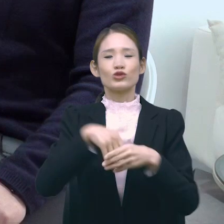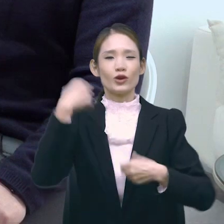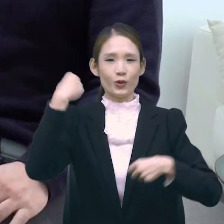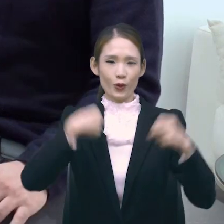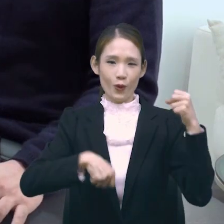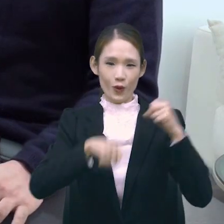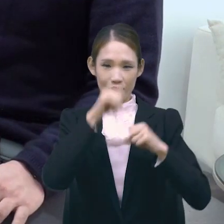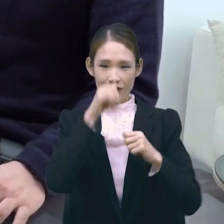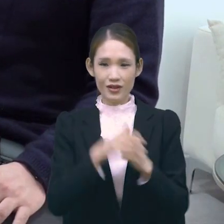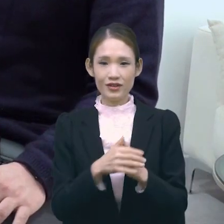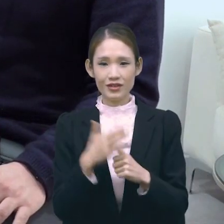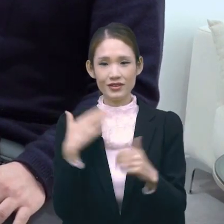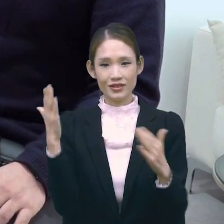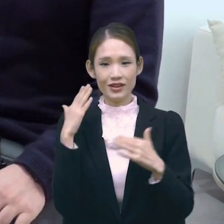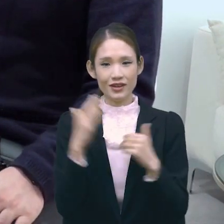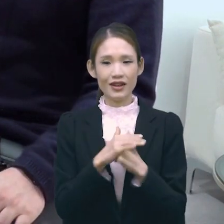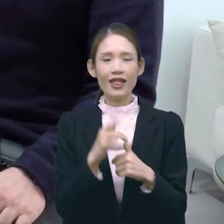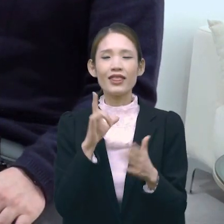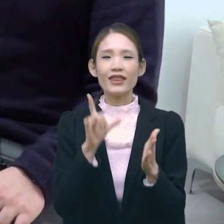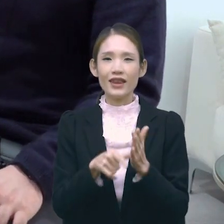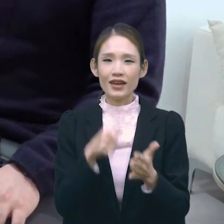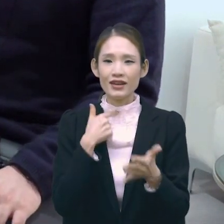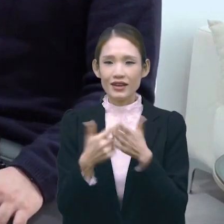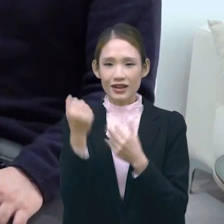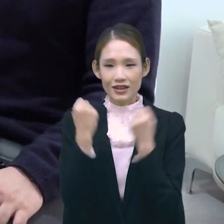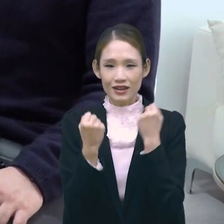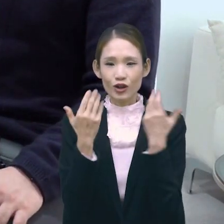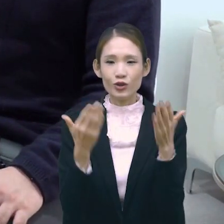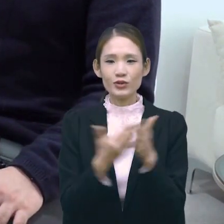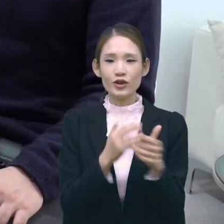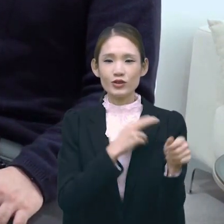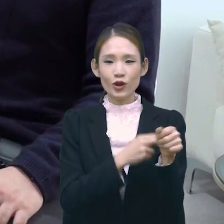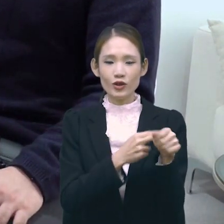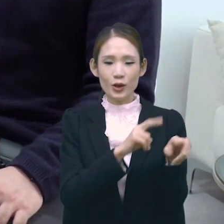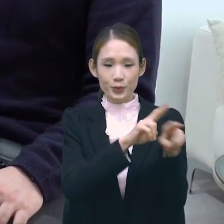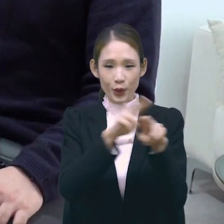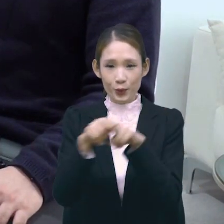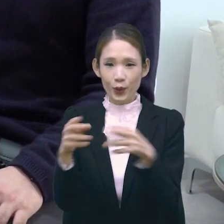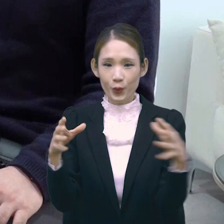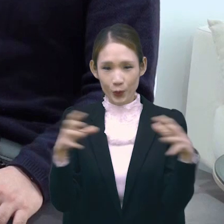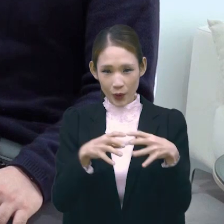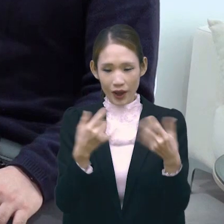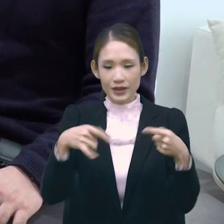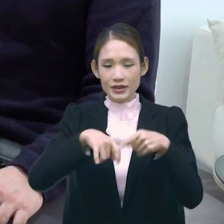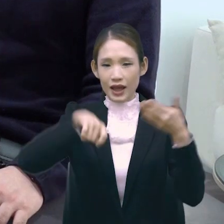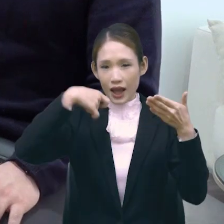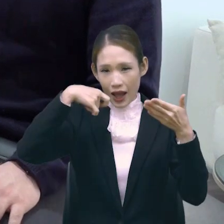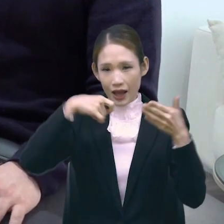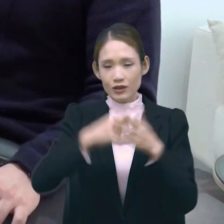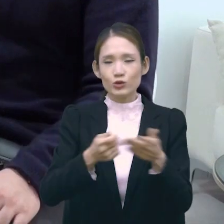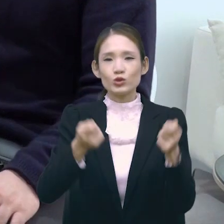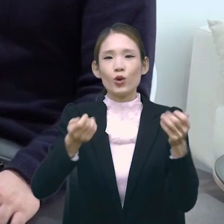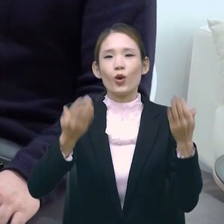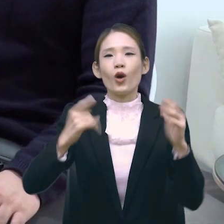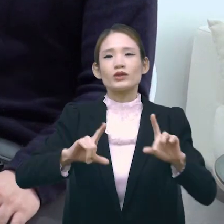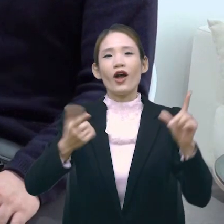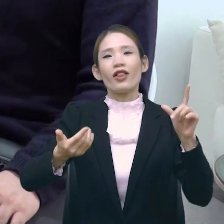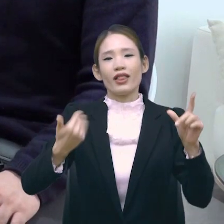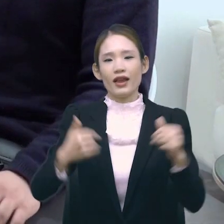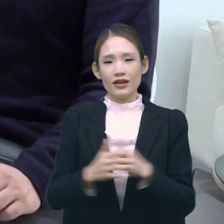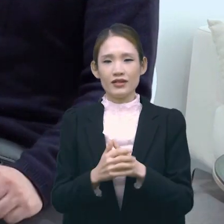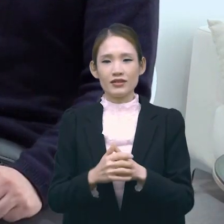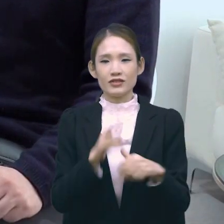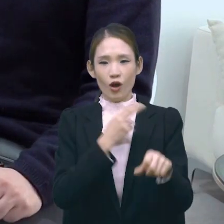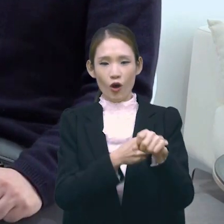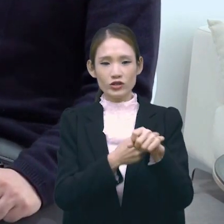공연해주네. 아 그랬구나. 제가 학생들 좀 얘기를 해보면 네. 저는 전 선생님들 모셔놓고 이렇게 식사하는 시간이 있었어요. 졸업 전날. 아 진짜? 그때